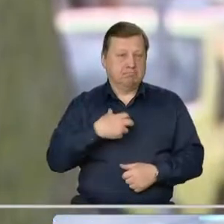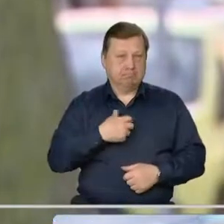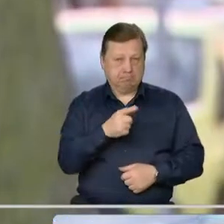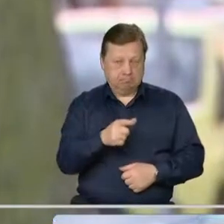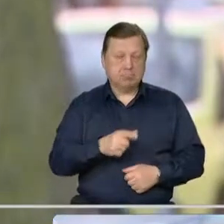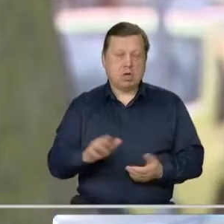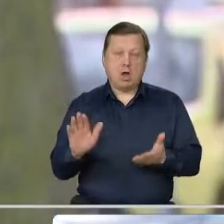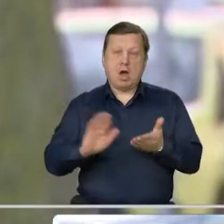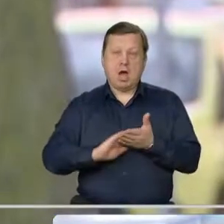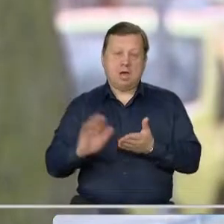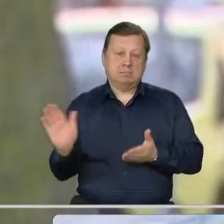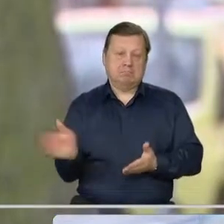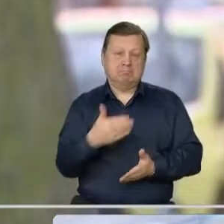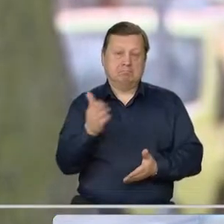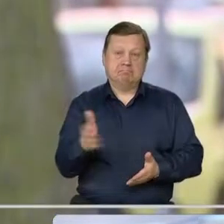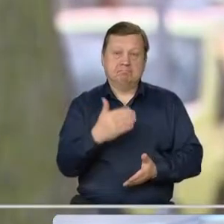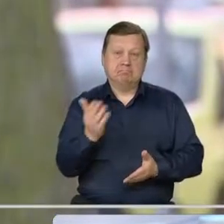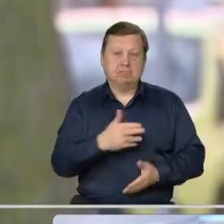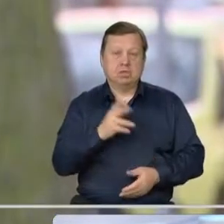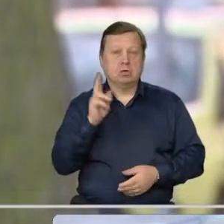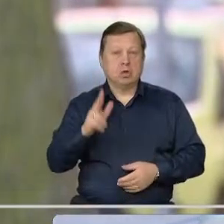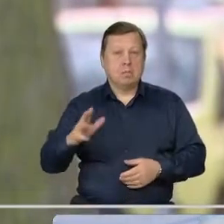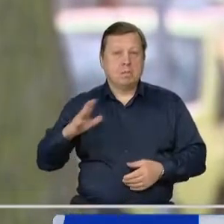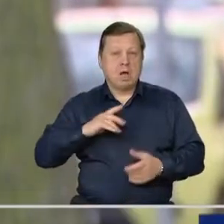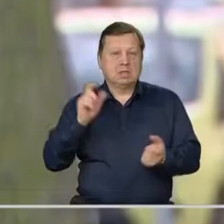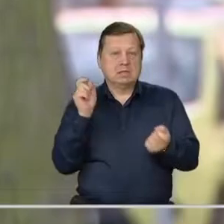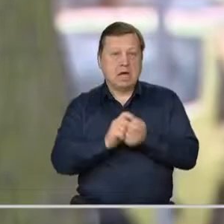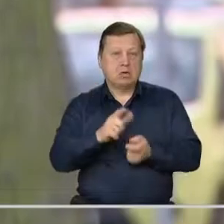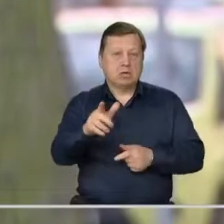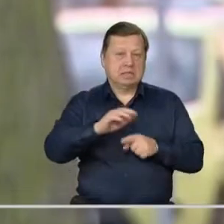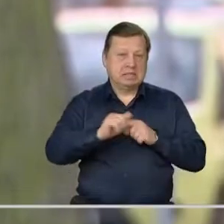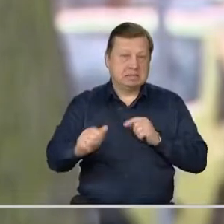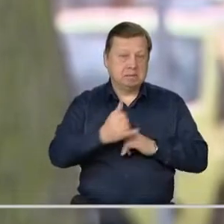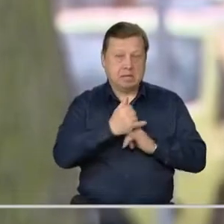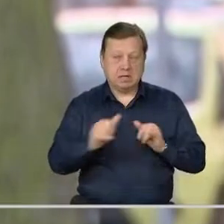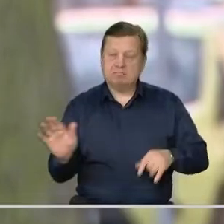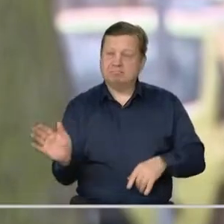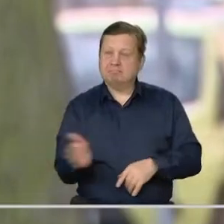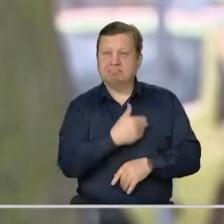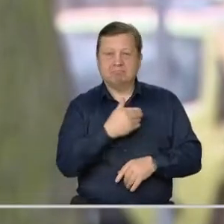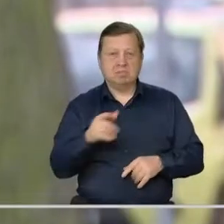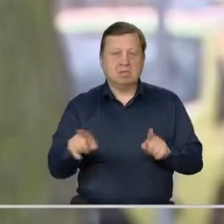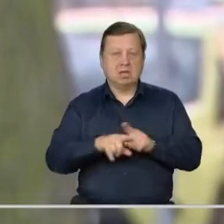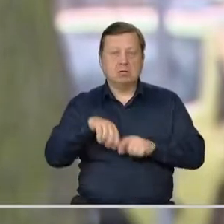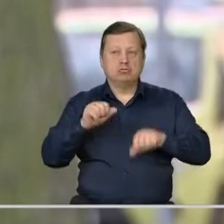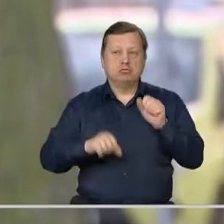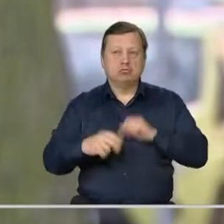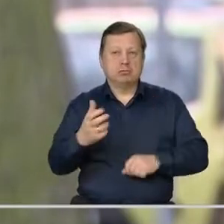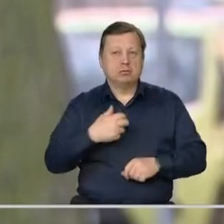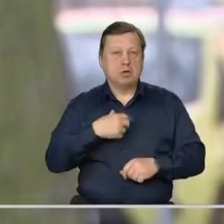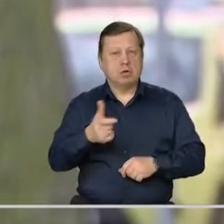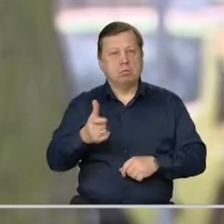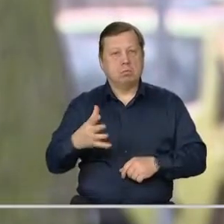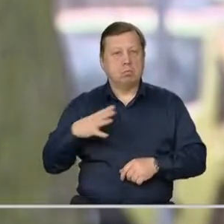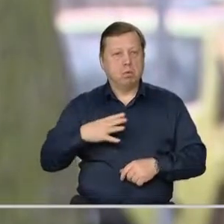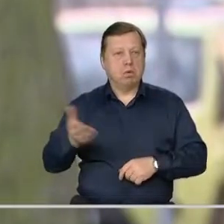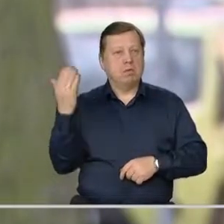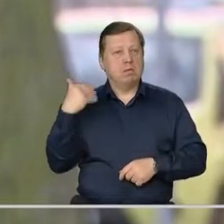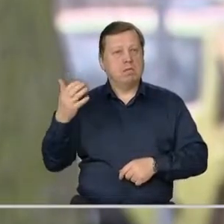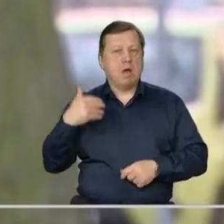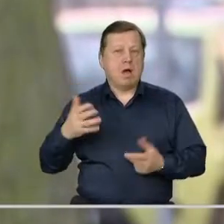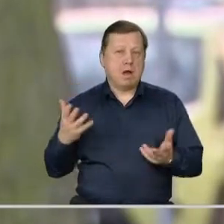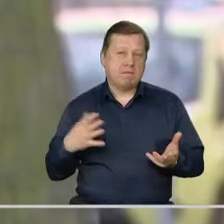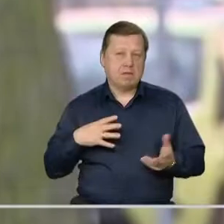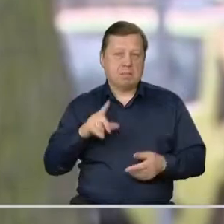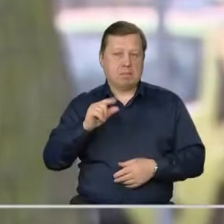skompromitowany nieudolnych sędziów którzy mają zarzuty sprawach dyscyplinarnych również sędziów którzy mają przeszło dziś w